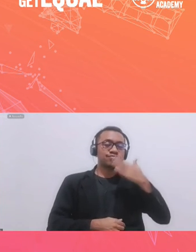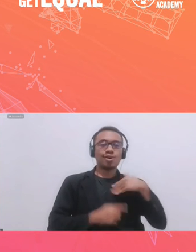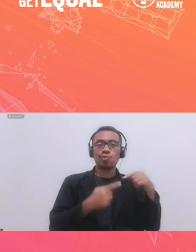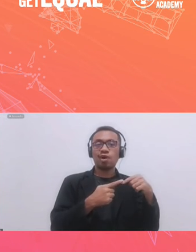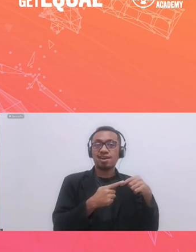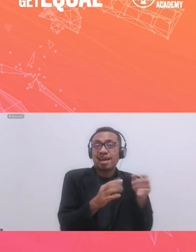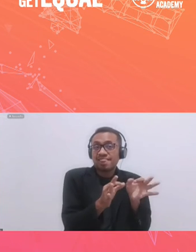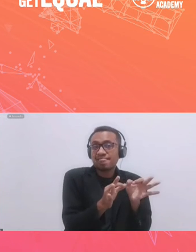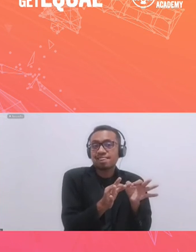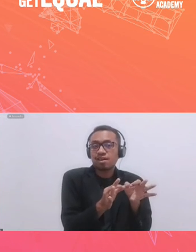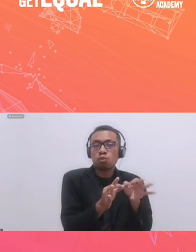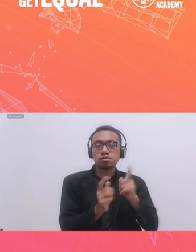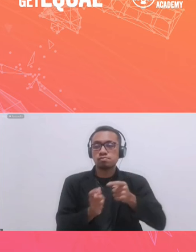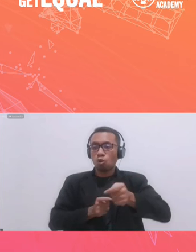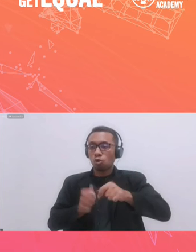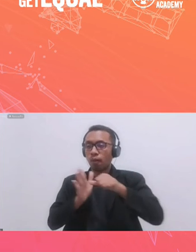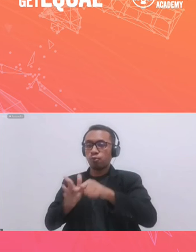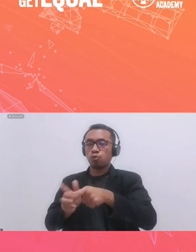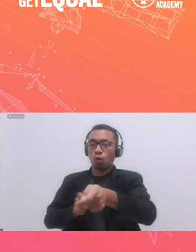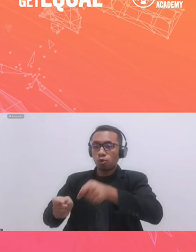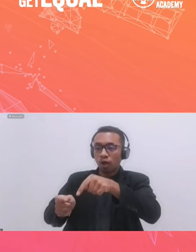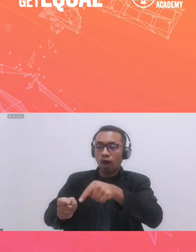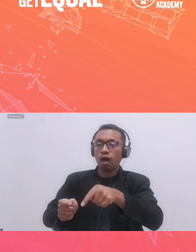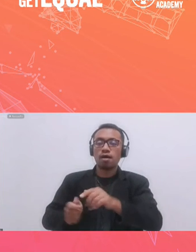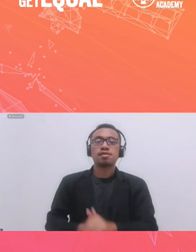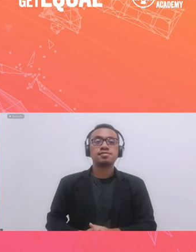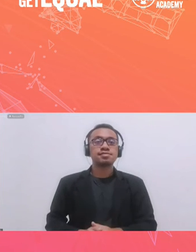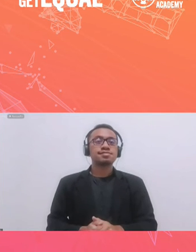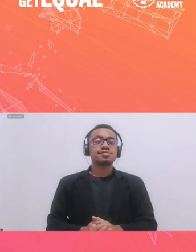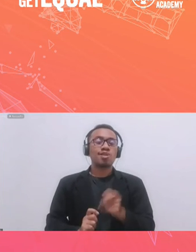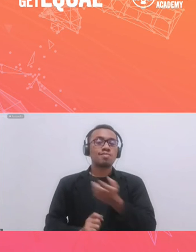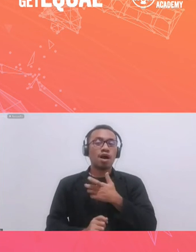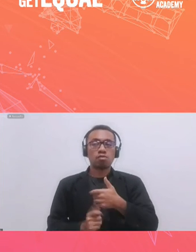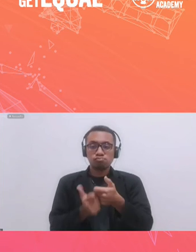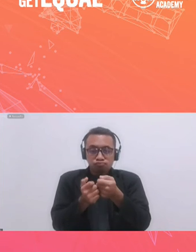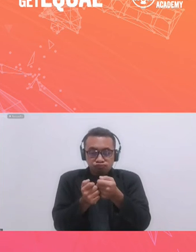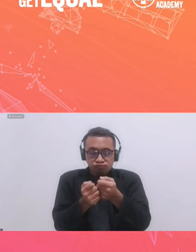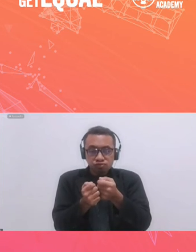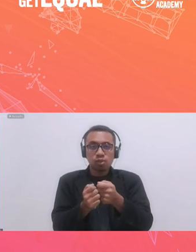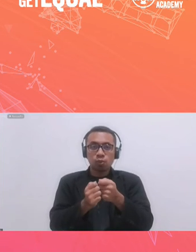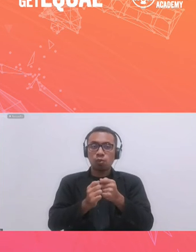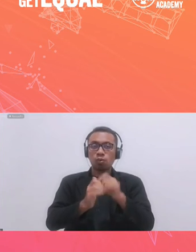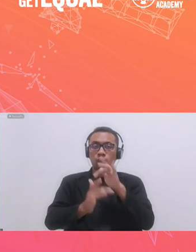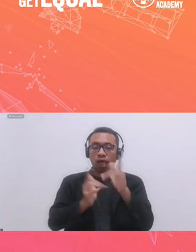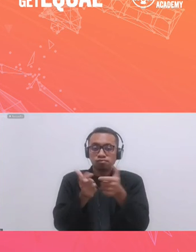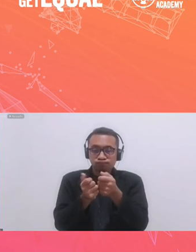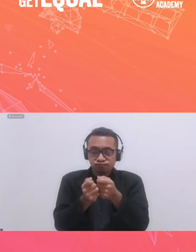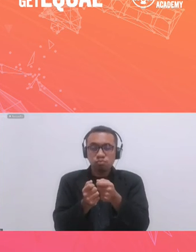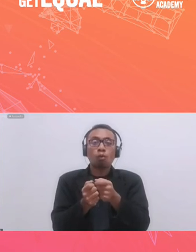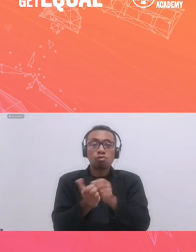mengkontrol gitu, Mbak. Sehingga apa yang dia lakukan atau pengaruh-pengaruh yang dia dapat ini sedini mungkin bisa